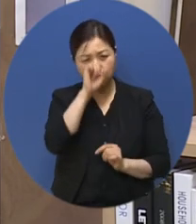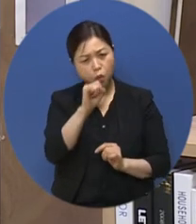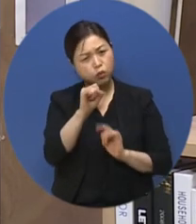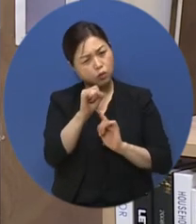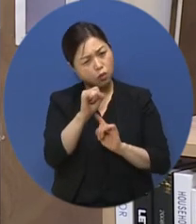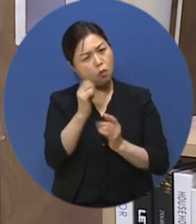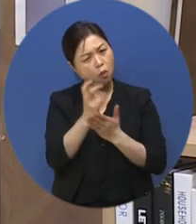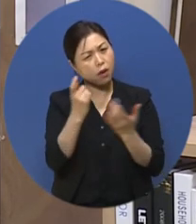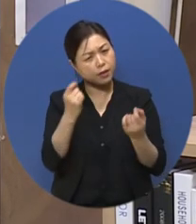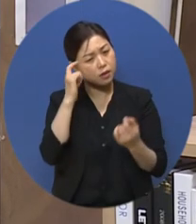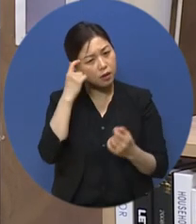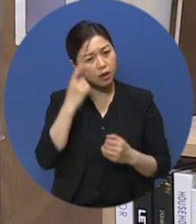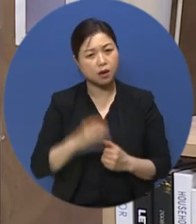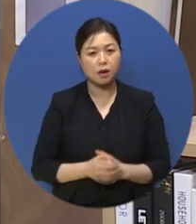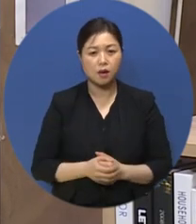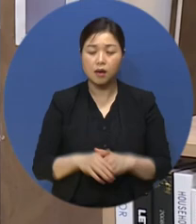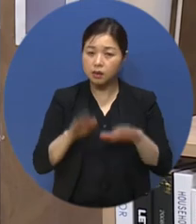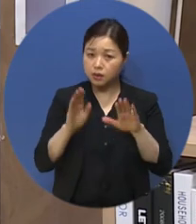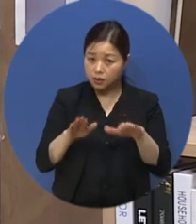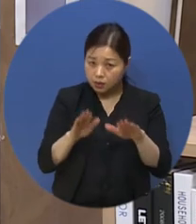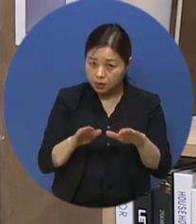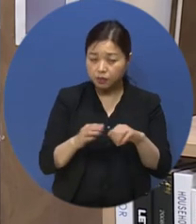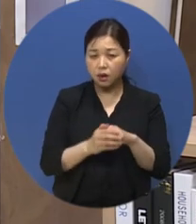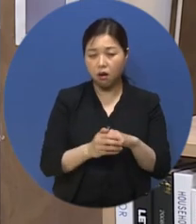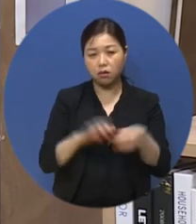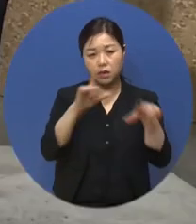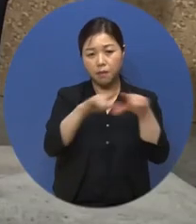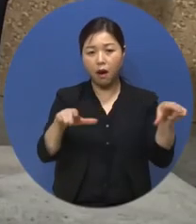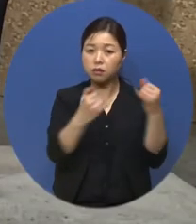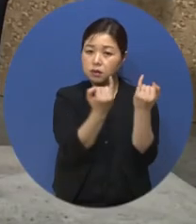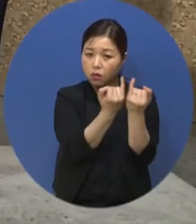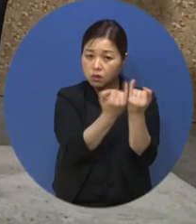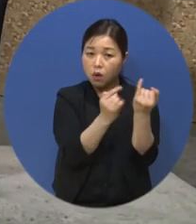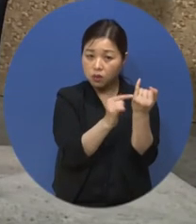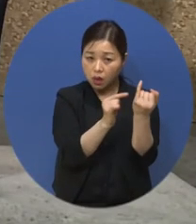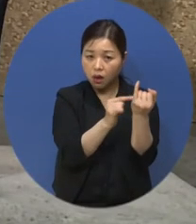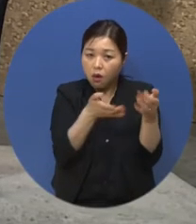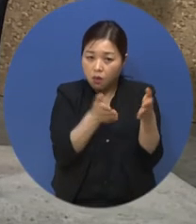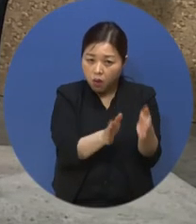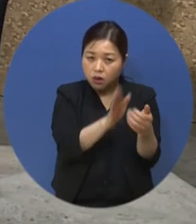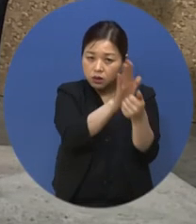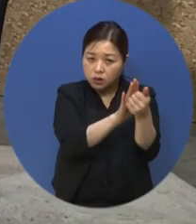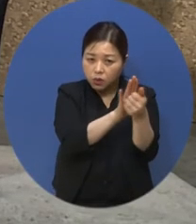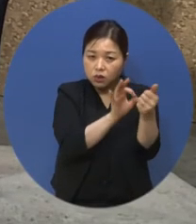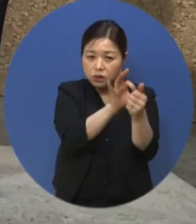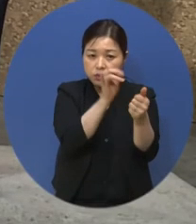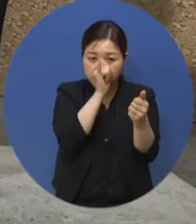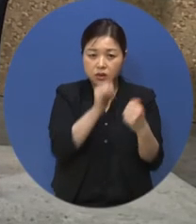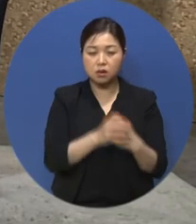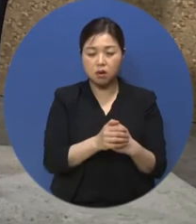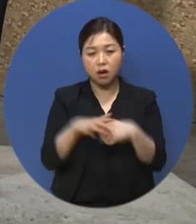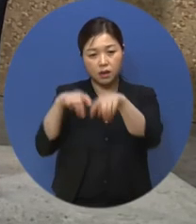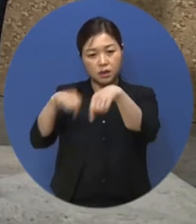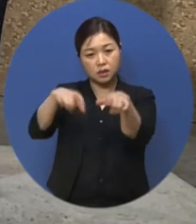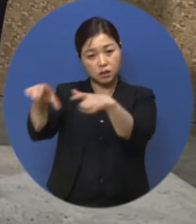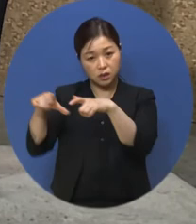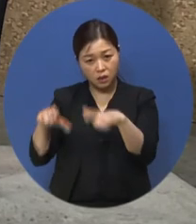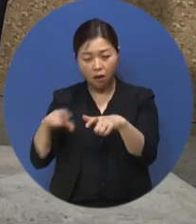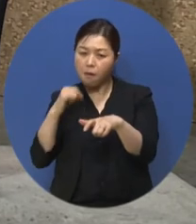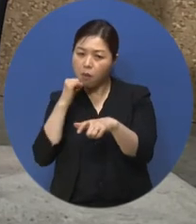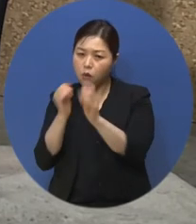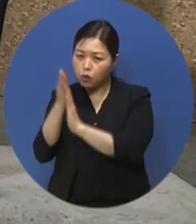일반 출산 장려금은 지금도 주고 있어요. 네. 각 일부 자치구나 뭐 지방 소도시에서도 그렇죠. 주고 있는데